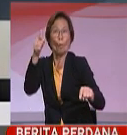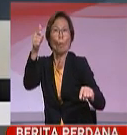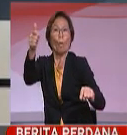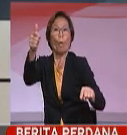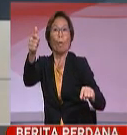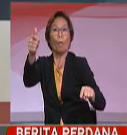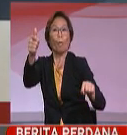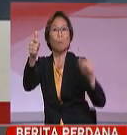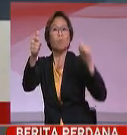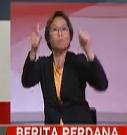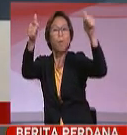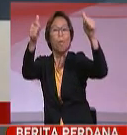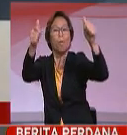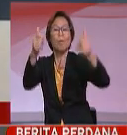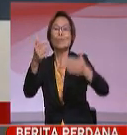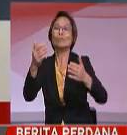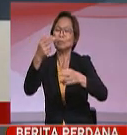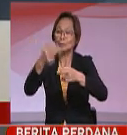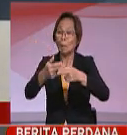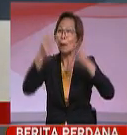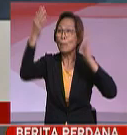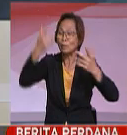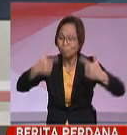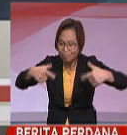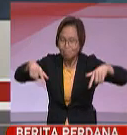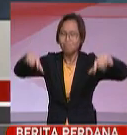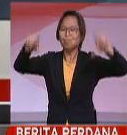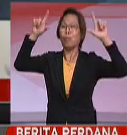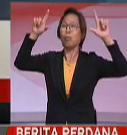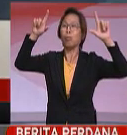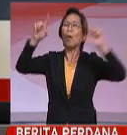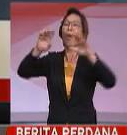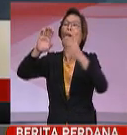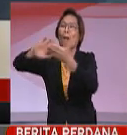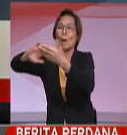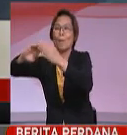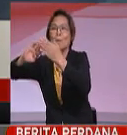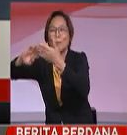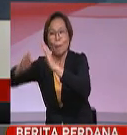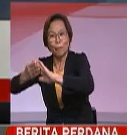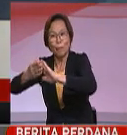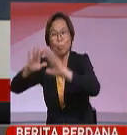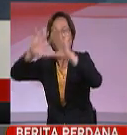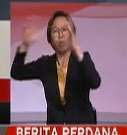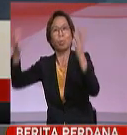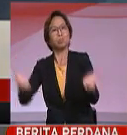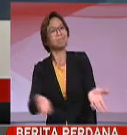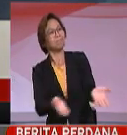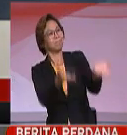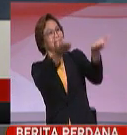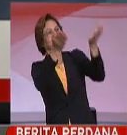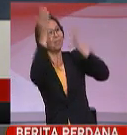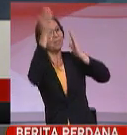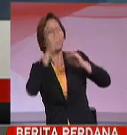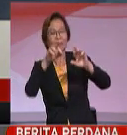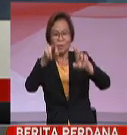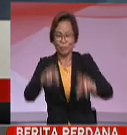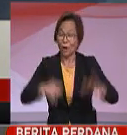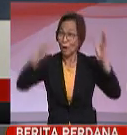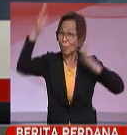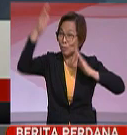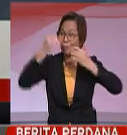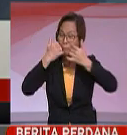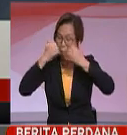strusnya melonjakkan namun negara ketahap yang bisa joongie masyarakat Global rakyat Malaysia bukan saja penuh Mahe